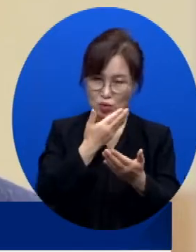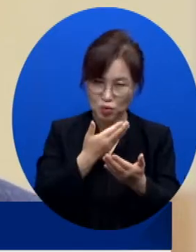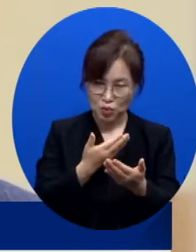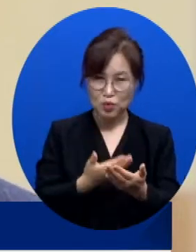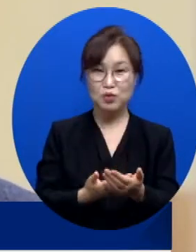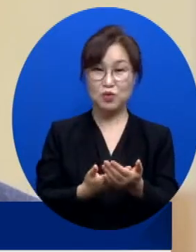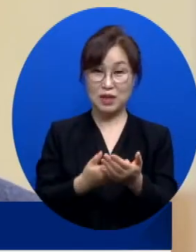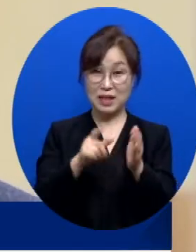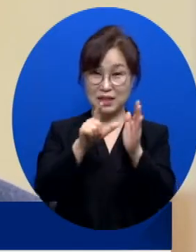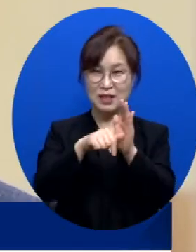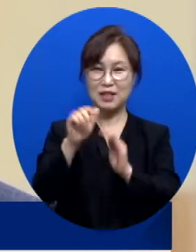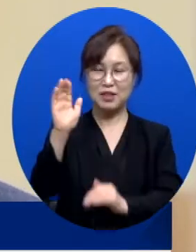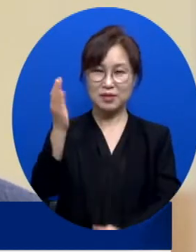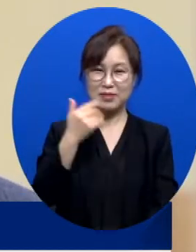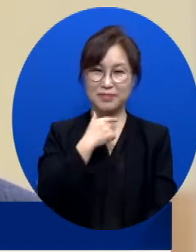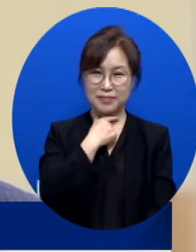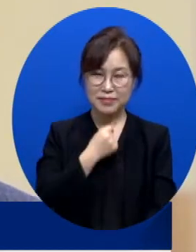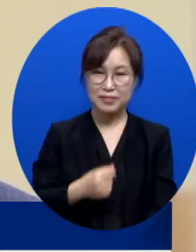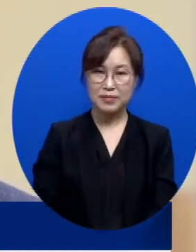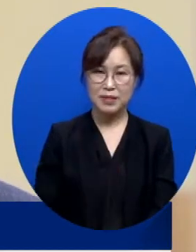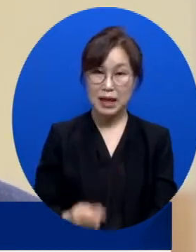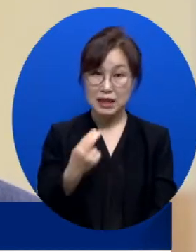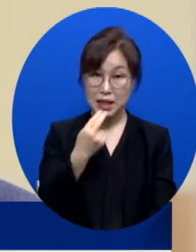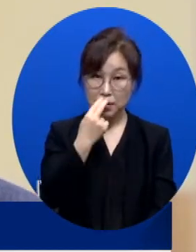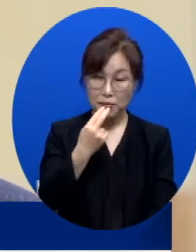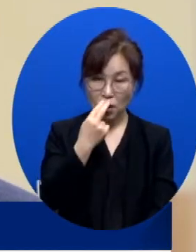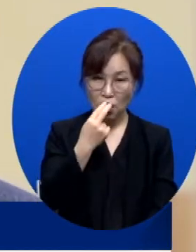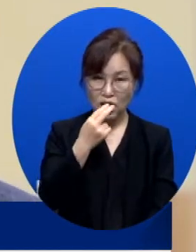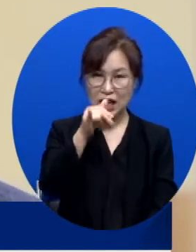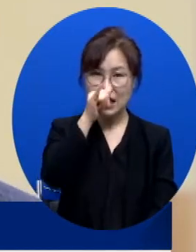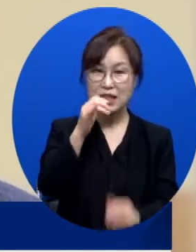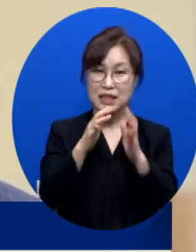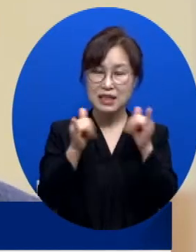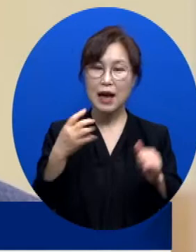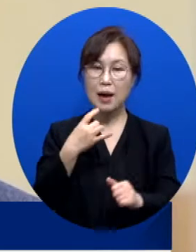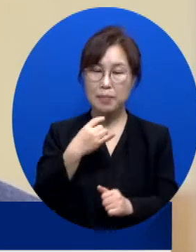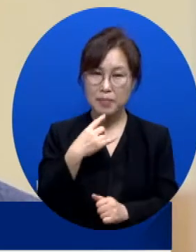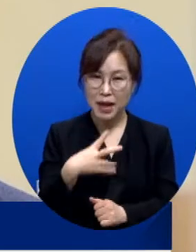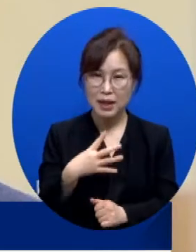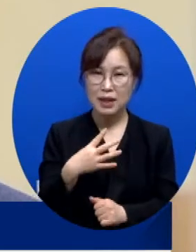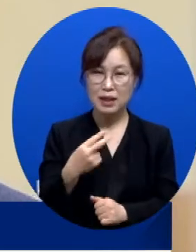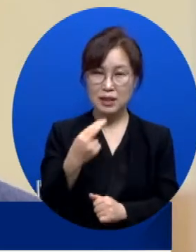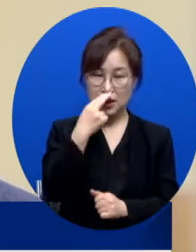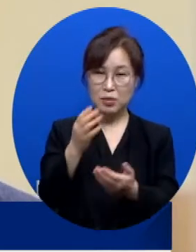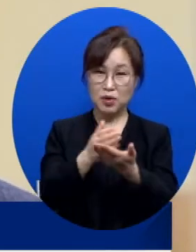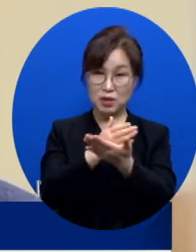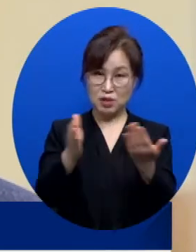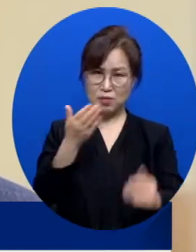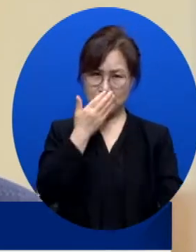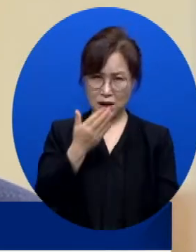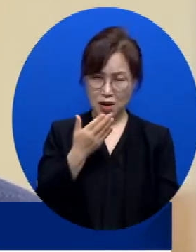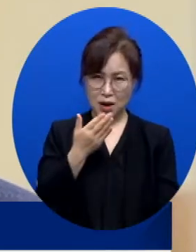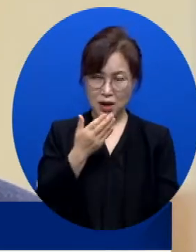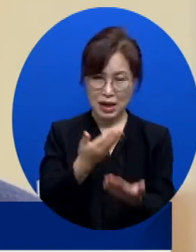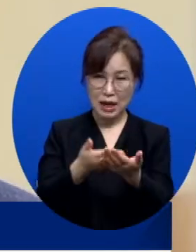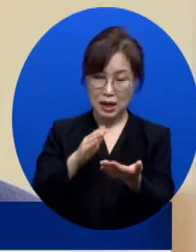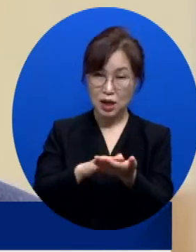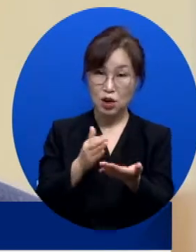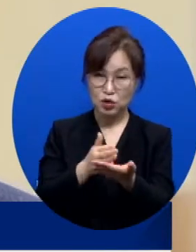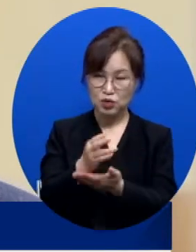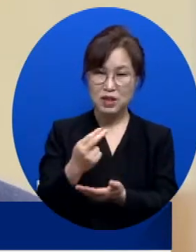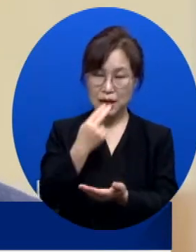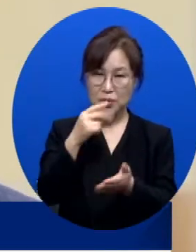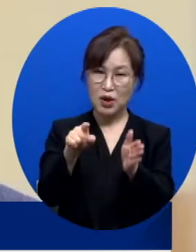기회가 되었으면 좋겠습니다. 생명을 가진 자만이 생명을 나눌 수 있다는 개혁주의